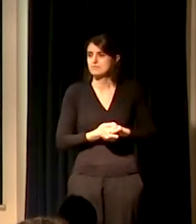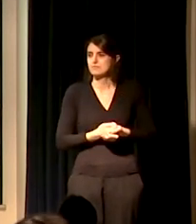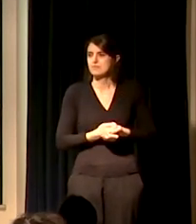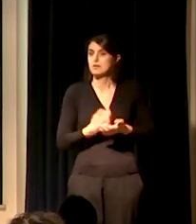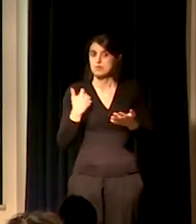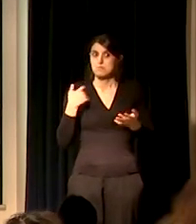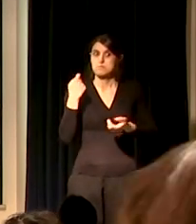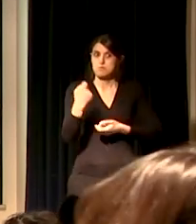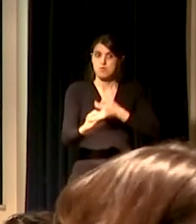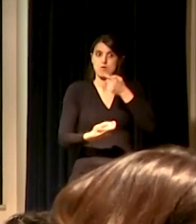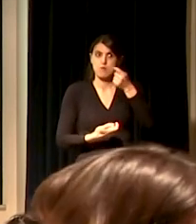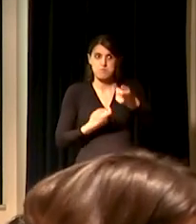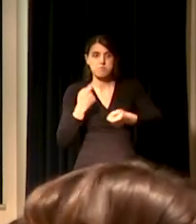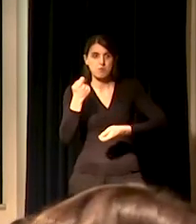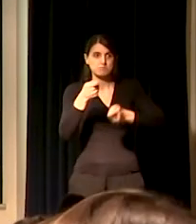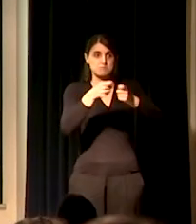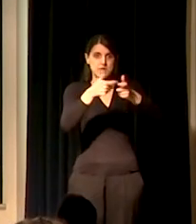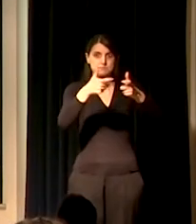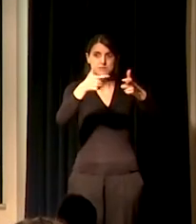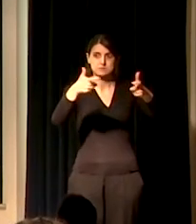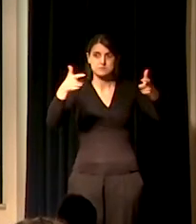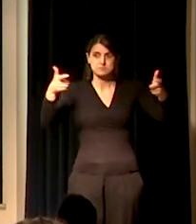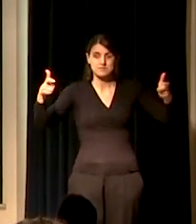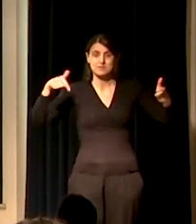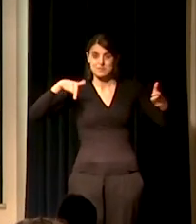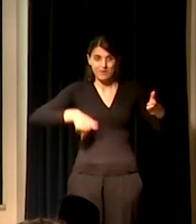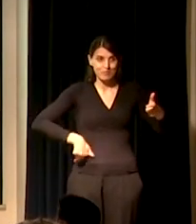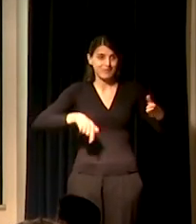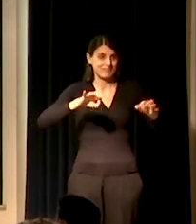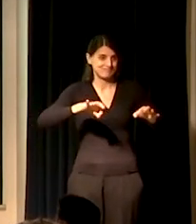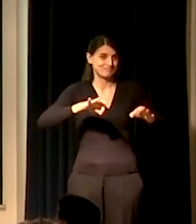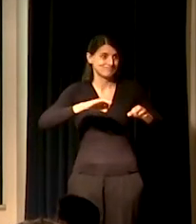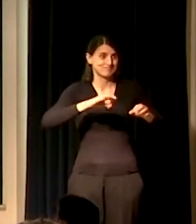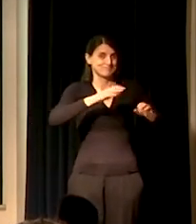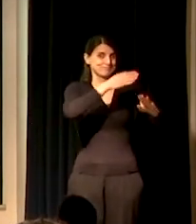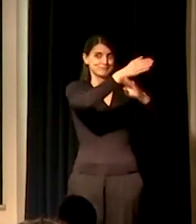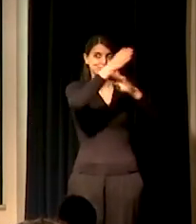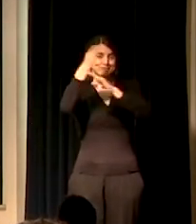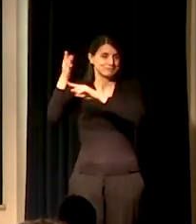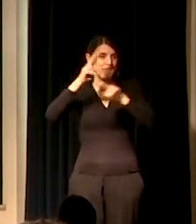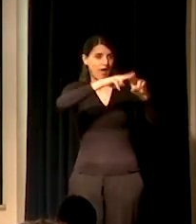comencen a haver-hi moltes iniciatives i per tant avui estem tots una mica anant d'aquí cap allà.